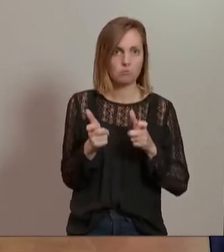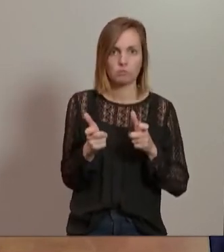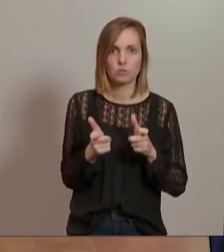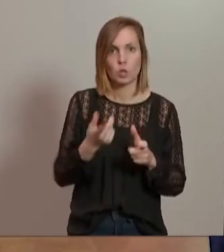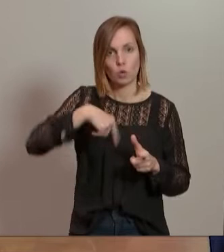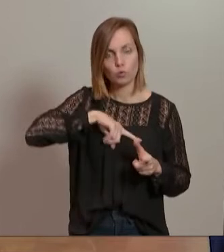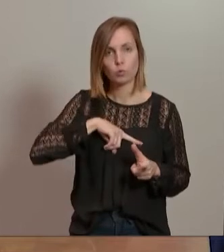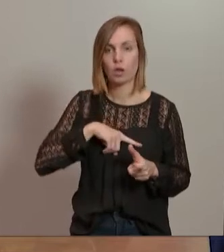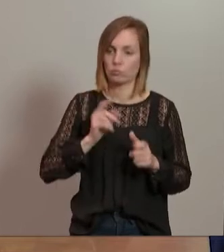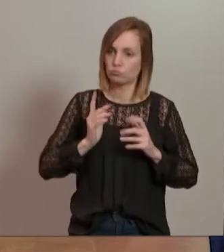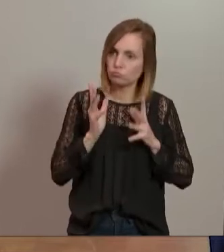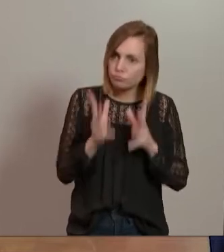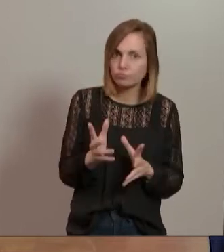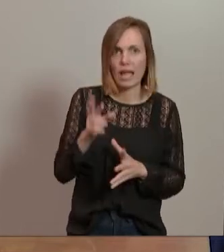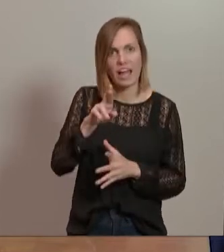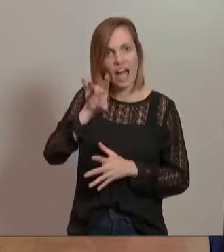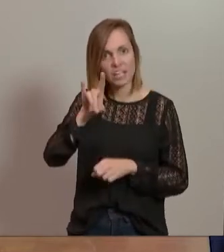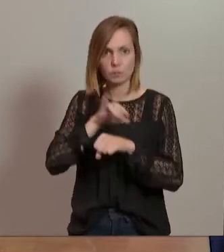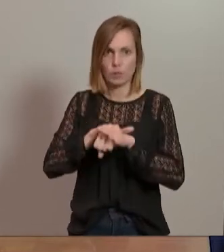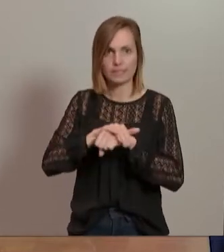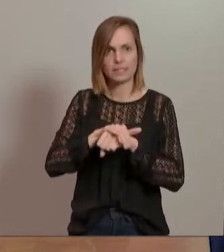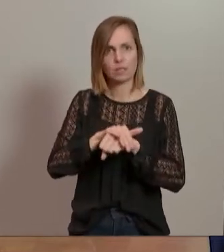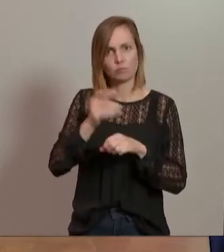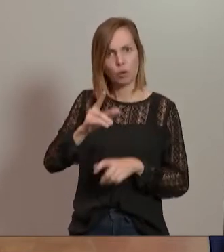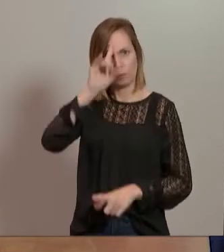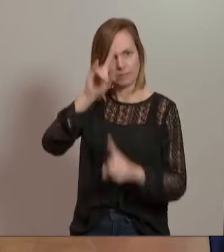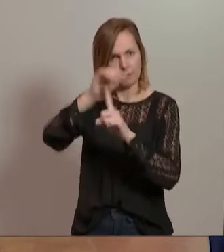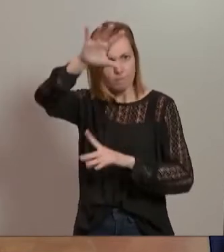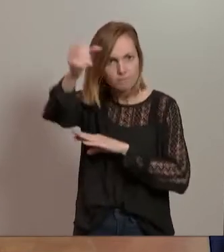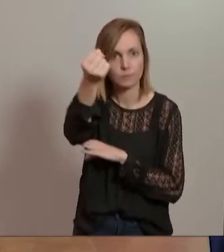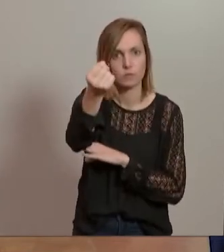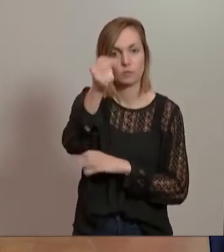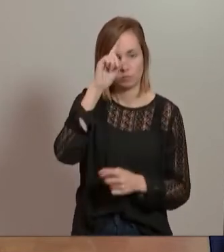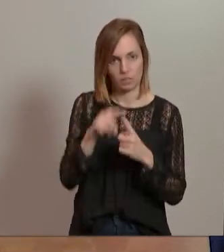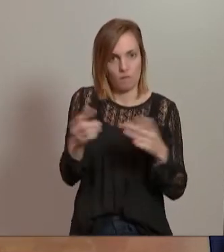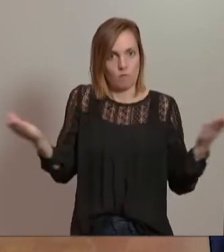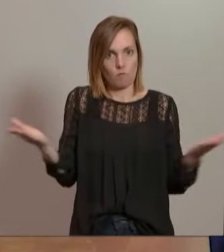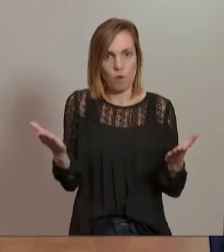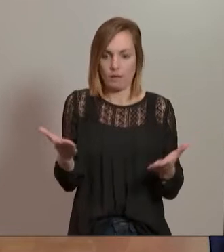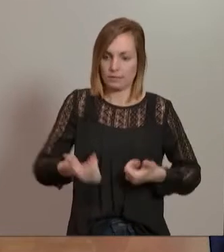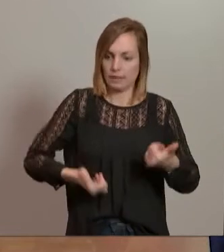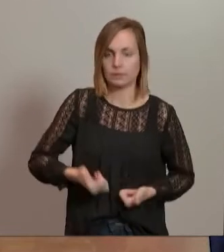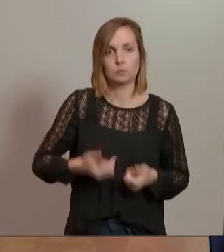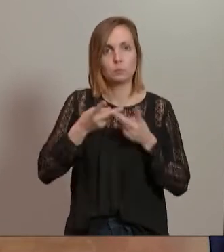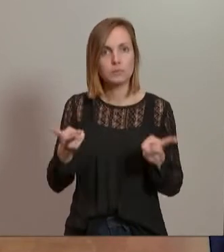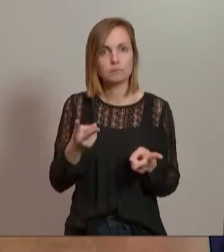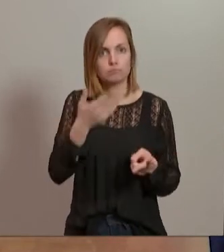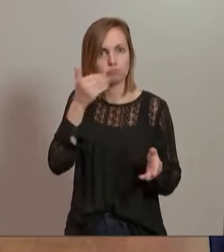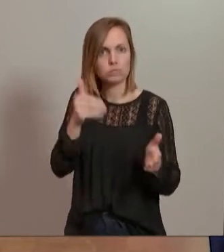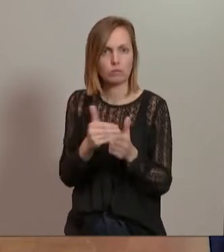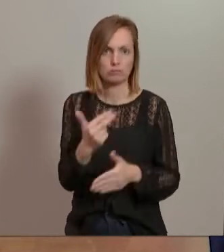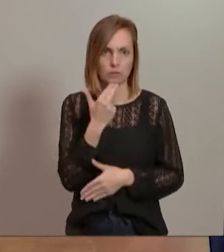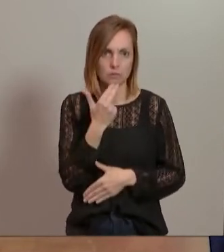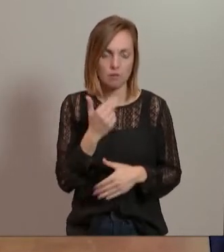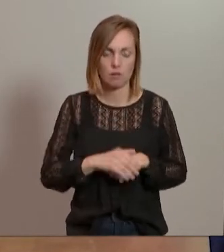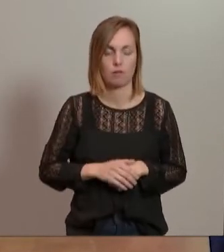une politique RH ambitieuse, c'est pour qu'elle réponde justement à notre volonté d'assurer un service public de meilleure qualité, qu'elle nous